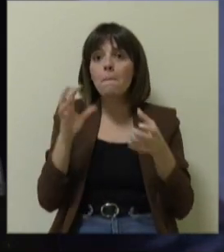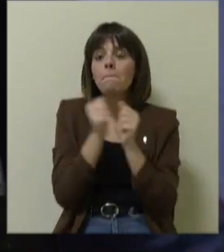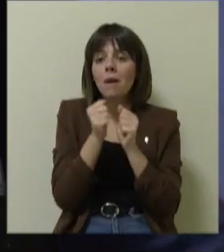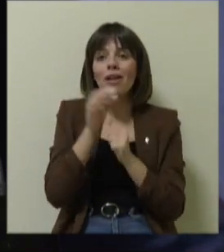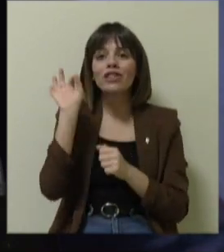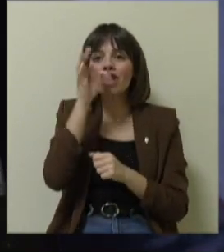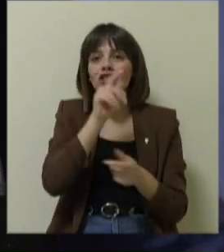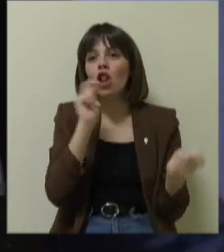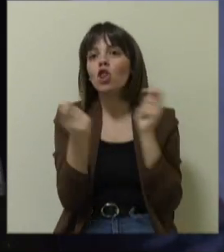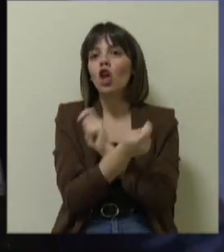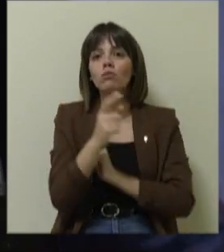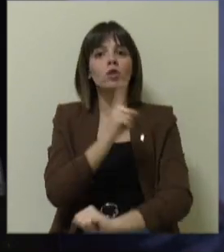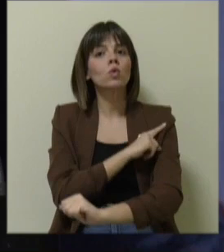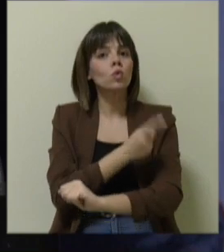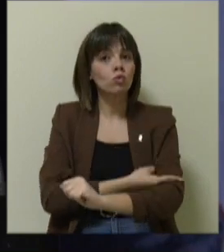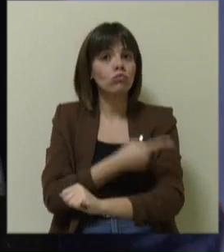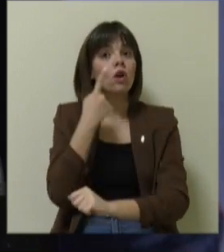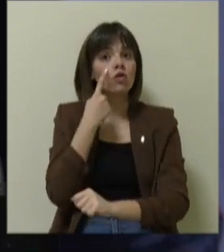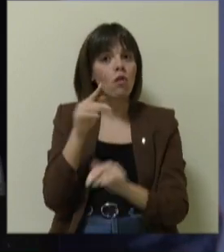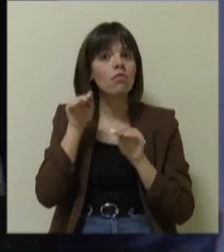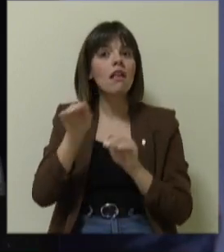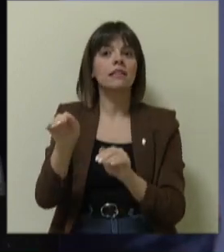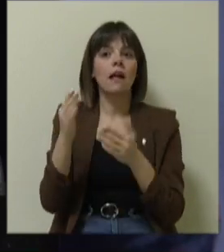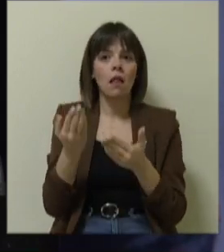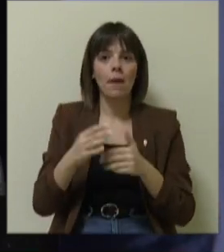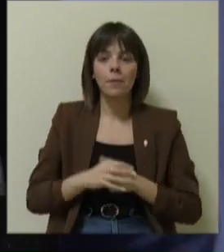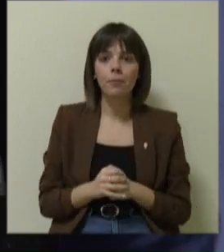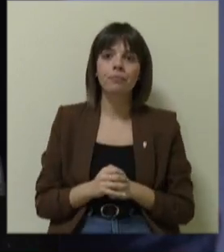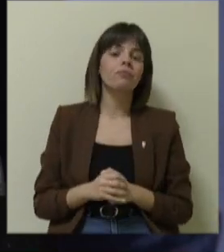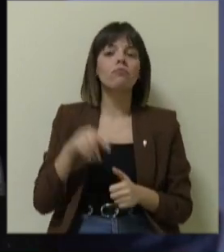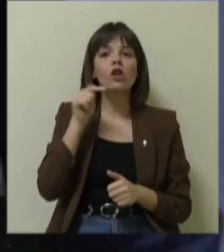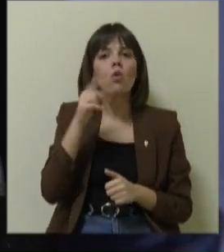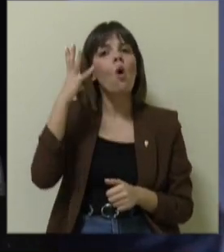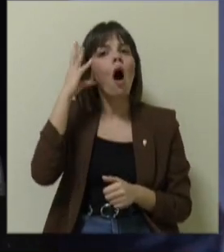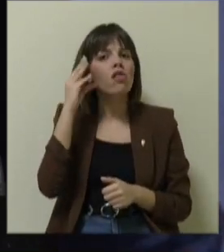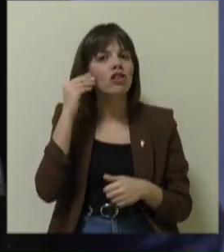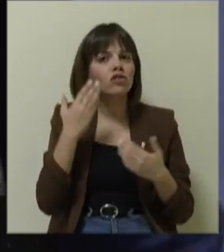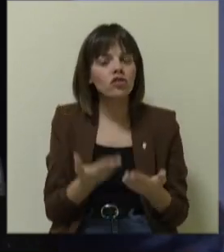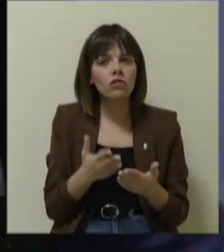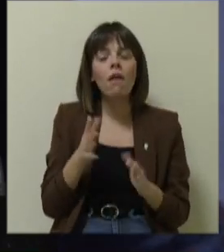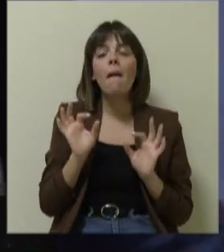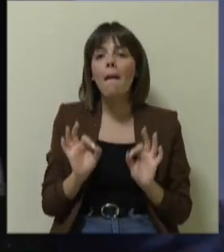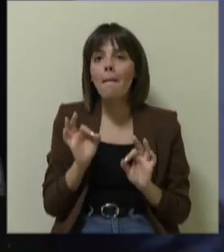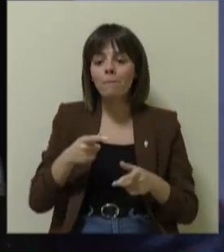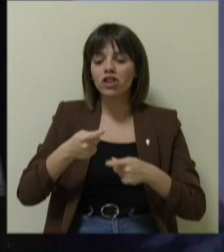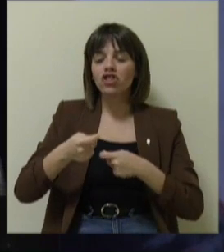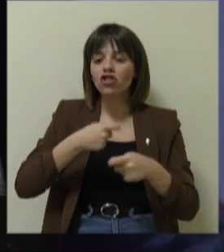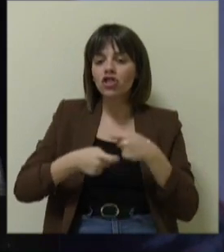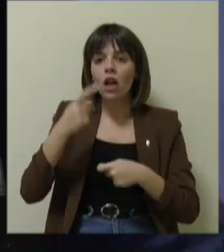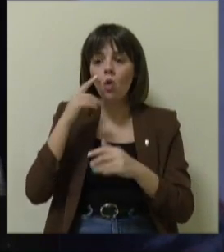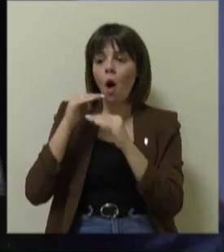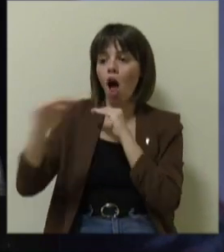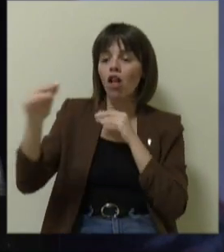yeşil dönüşümü güçlü bir biçimde desteklemektir. Bu anlayışla hem şirketlerin